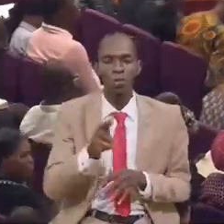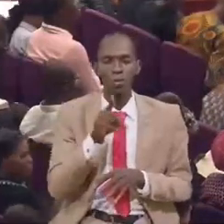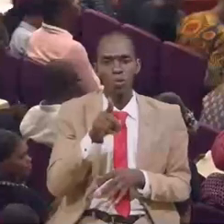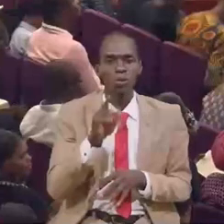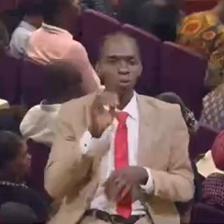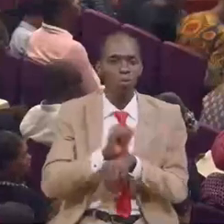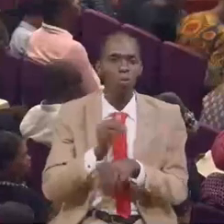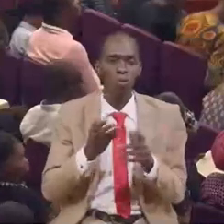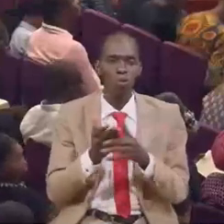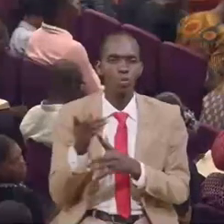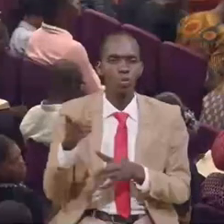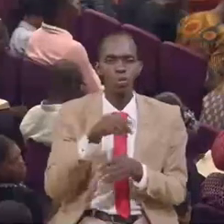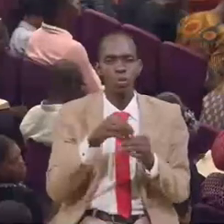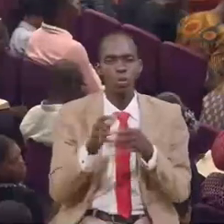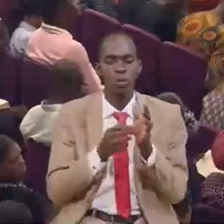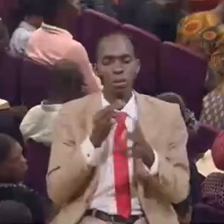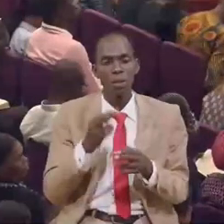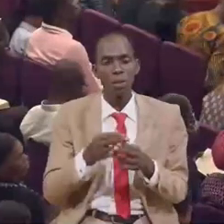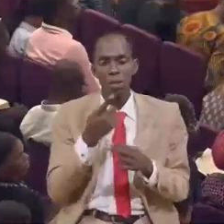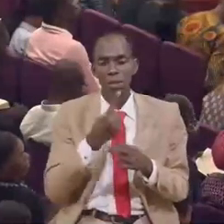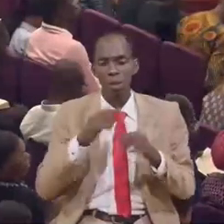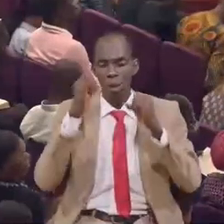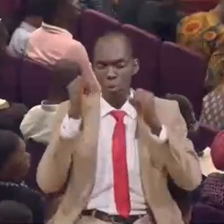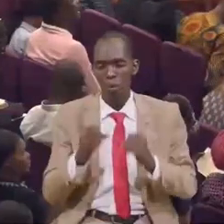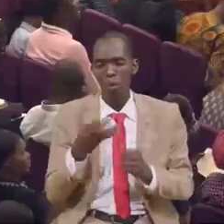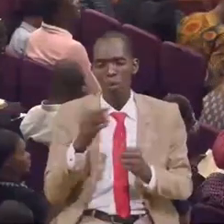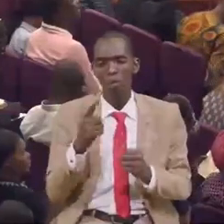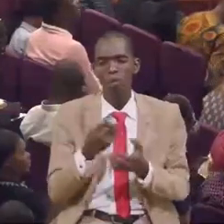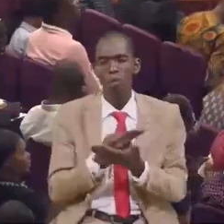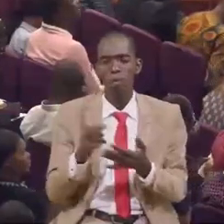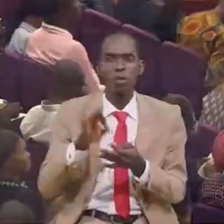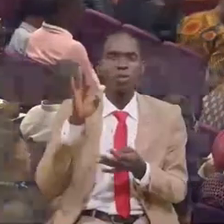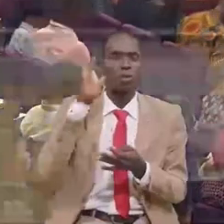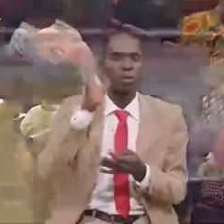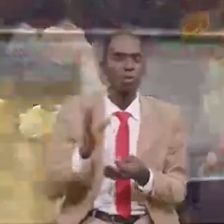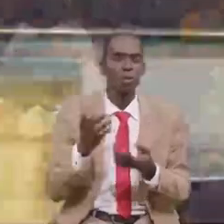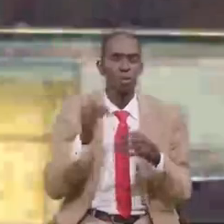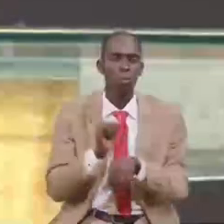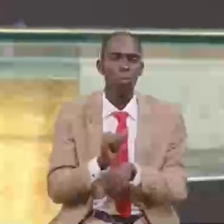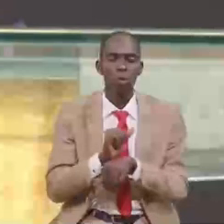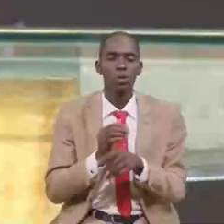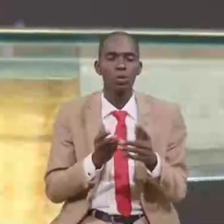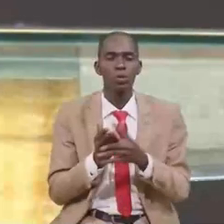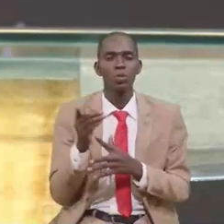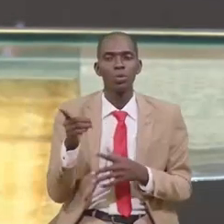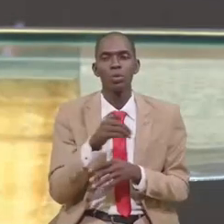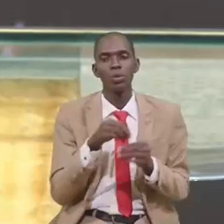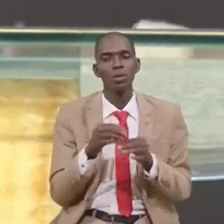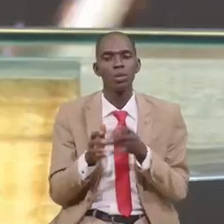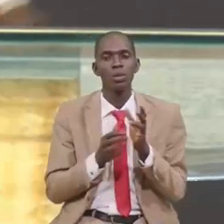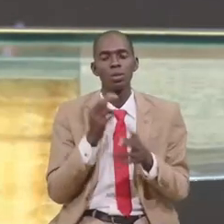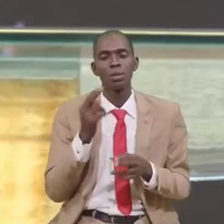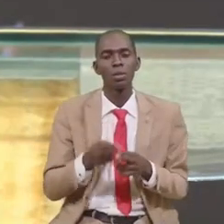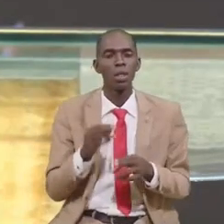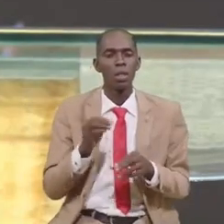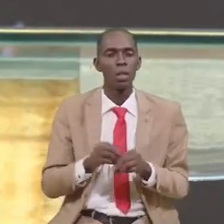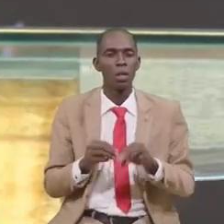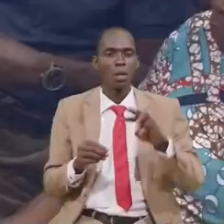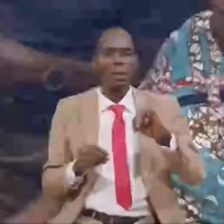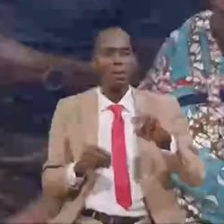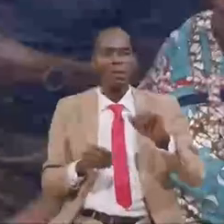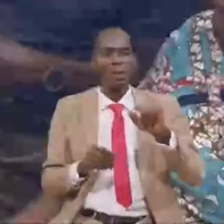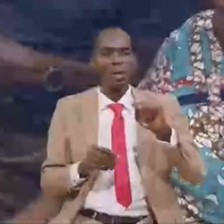vous. La puissance du Saint-Esprit agira par vous. Matthieu 24. Et si